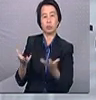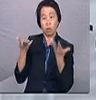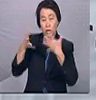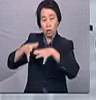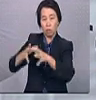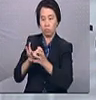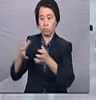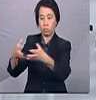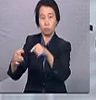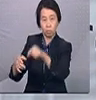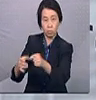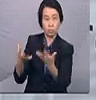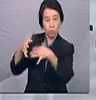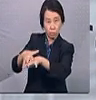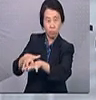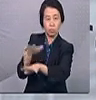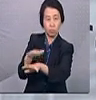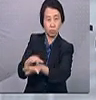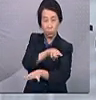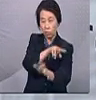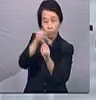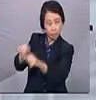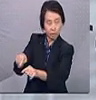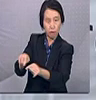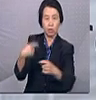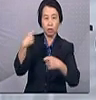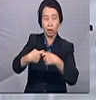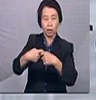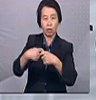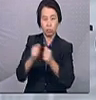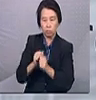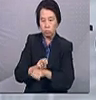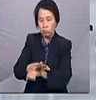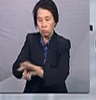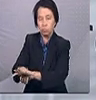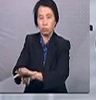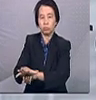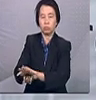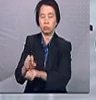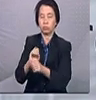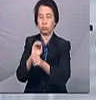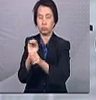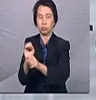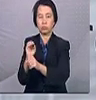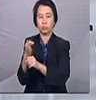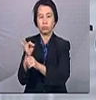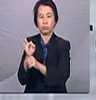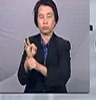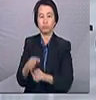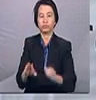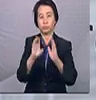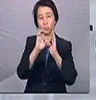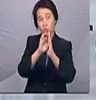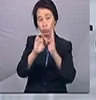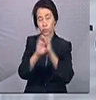oleh Kementerian Kesihatan yang ada hubung kait dengan penularan jangkitan COVID-19. Sebagai contoh,